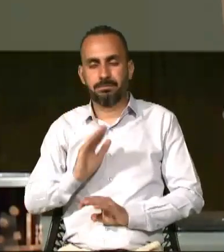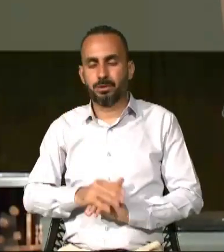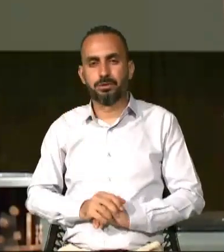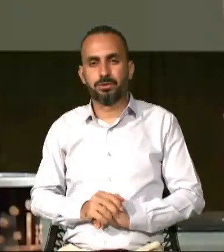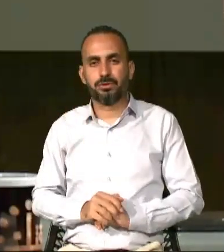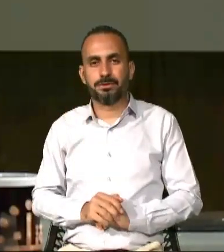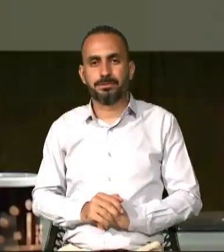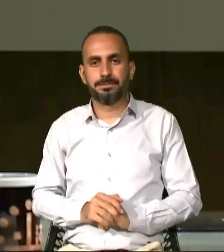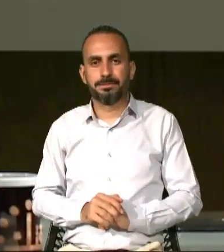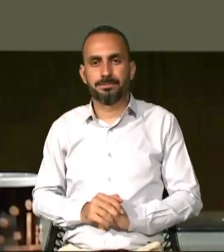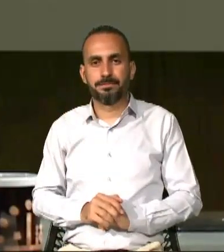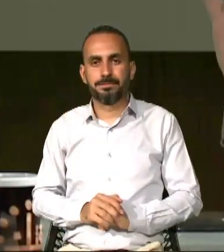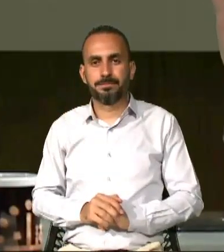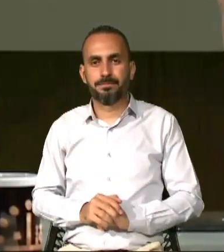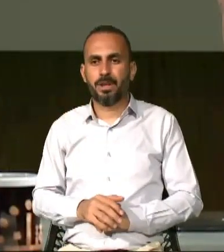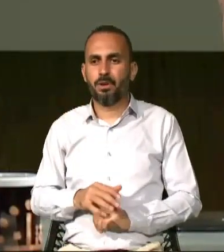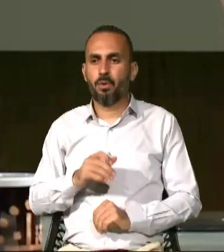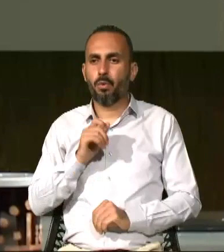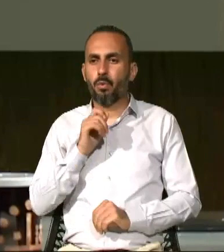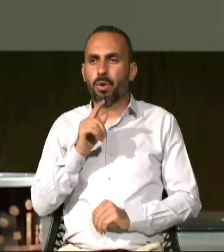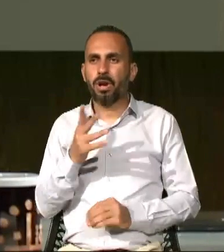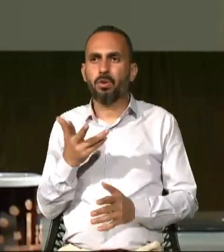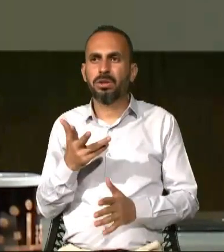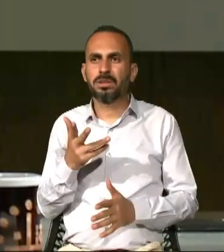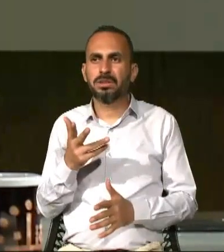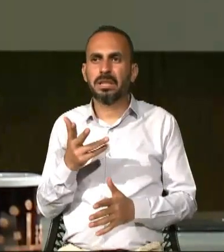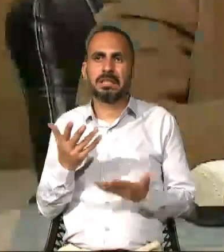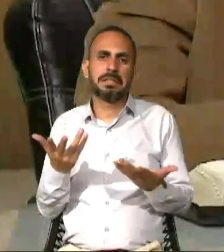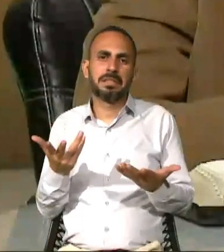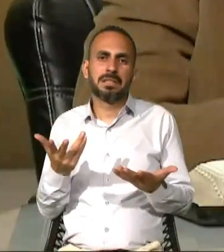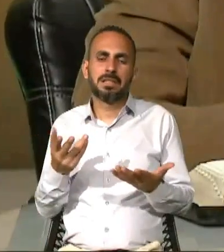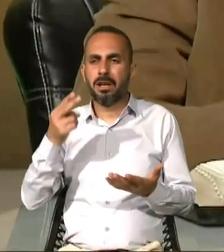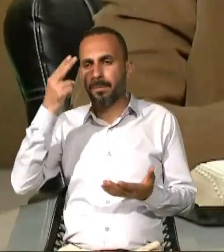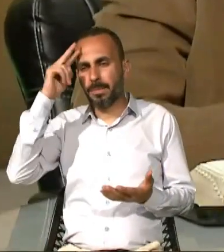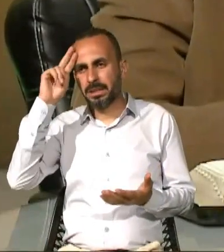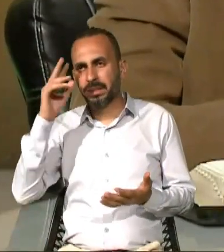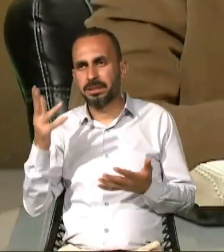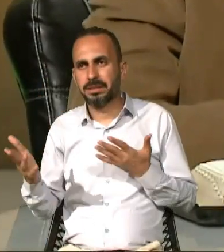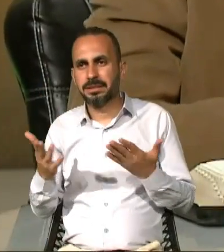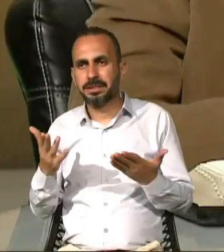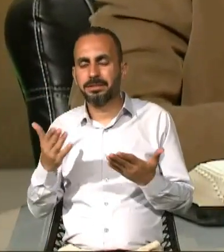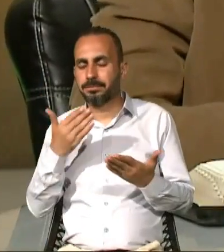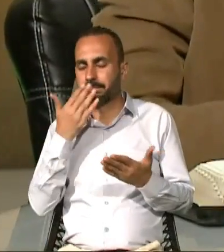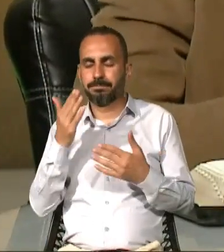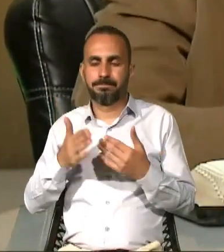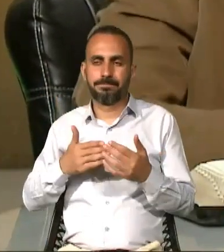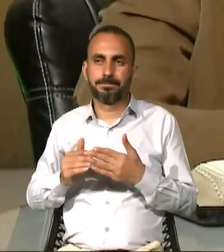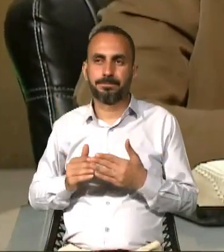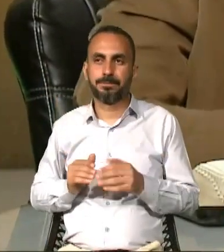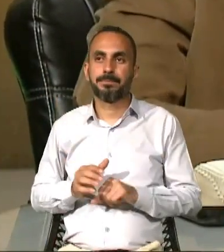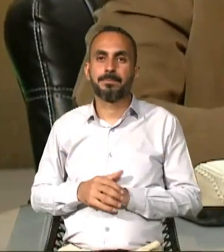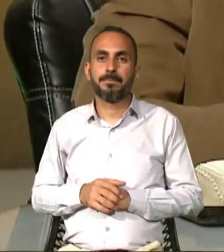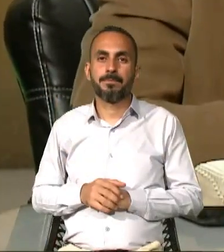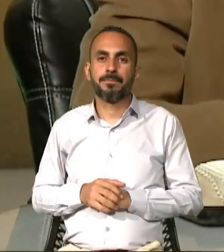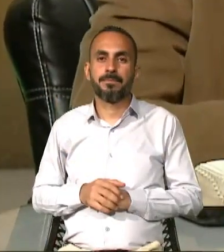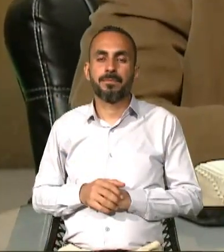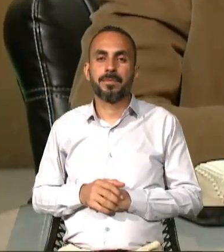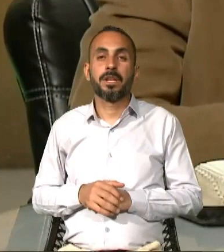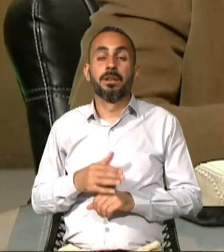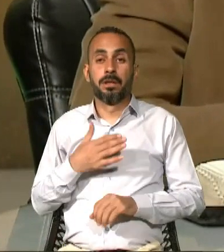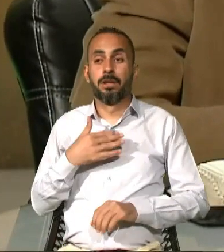ولا نجعل ولا نقيم. يعني انا اقول عن نفسي ان انا اقل واصغر من اني ادين او اقيم. فعلا.